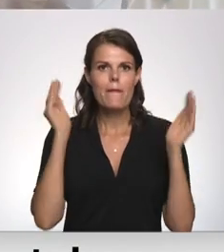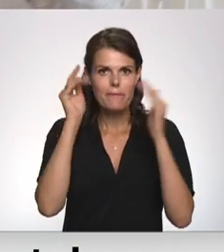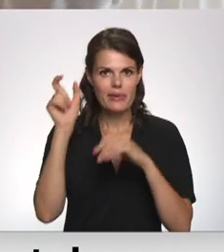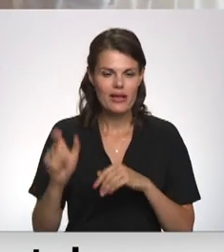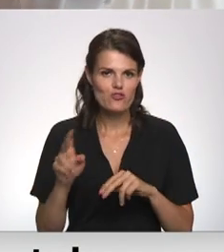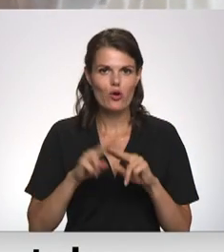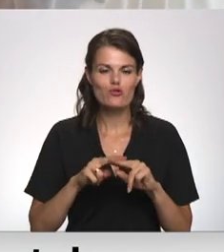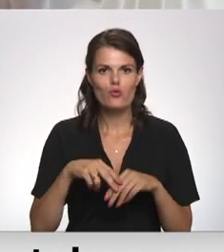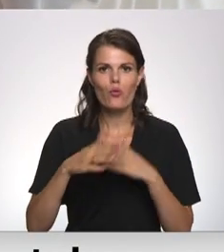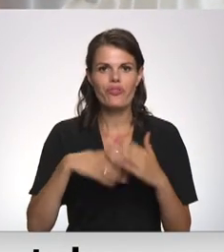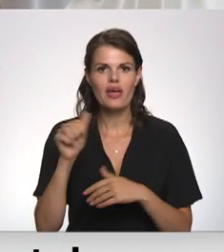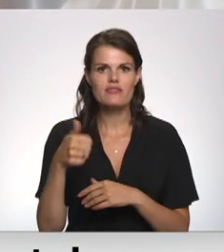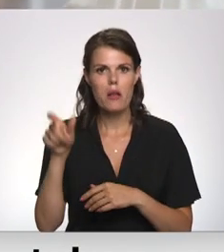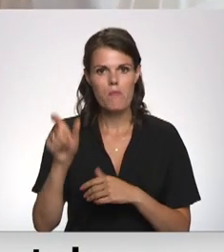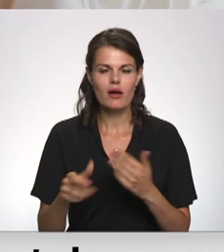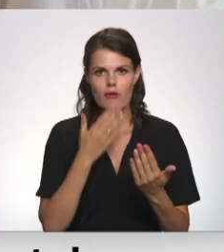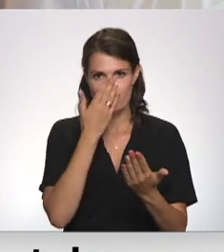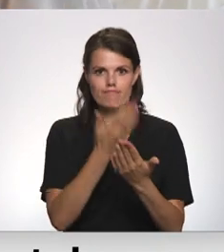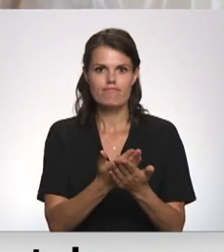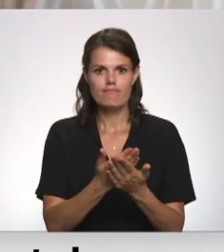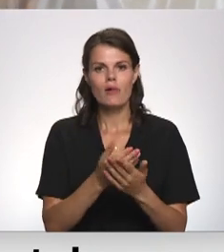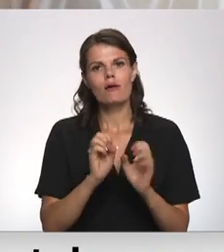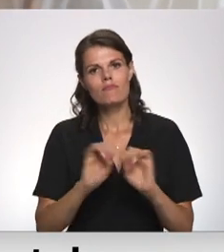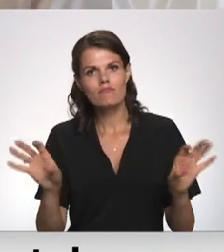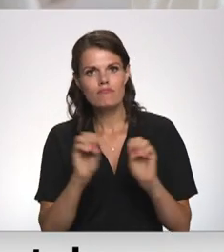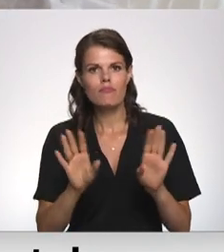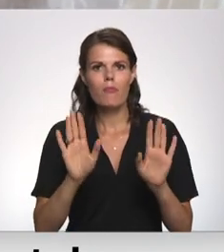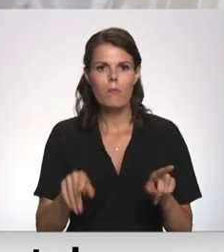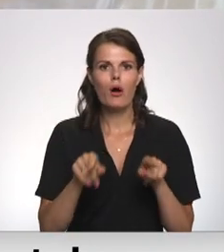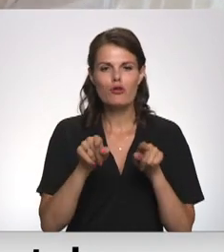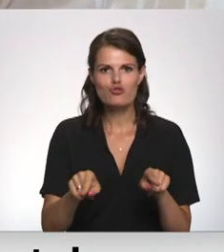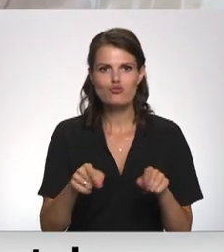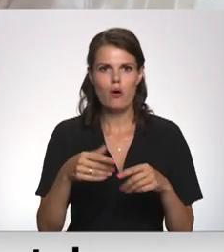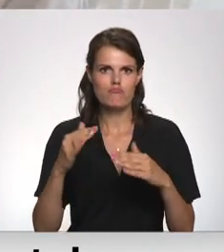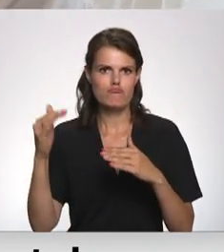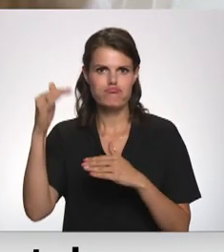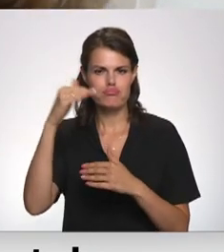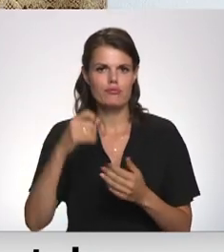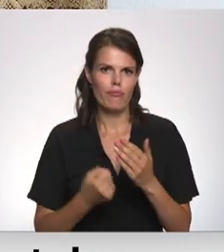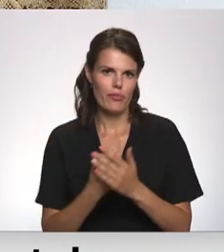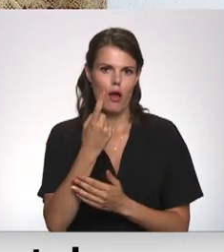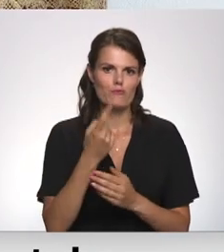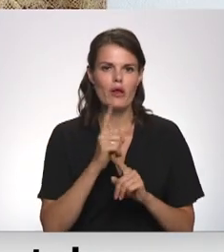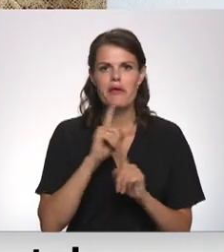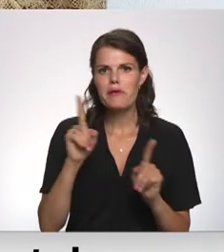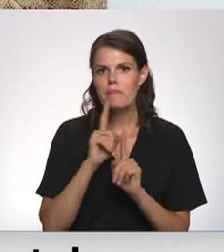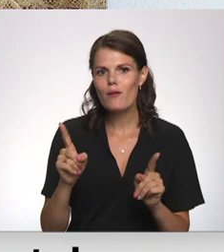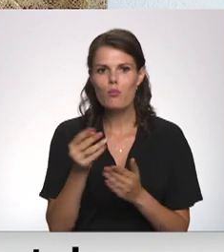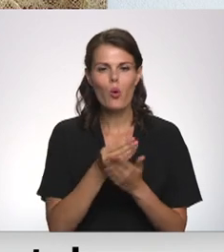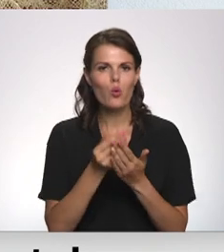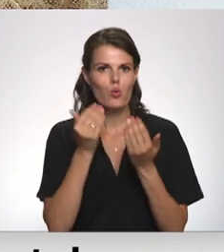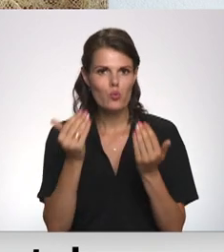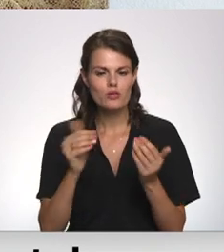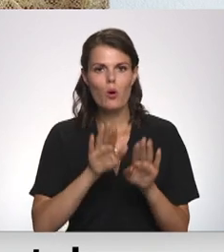Andris Vasiļevskis uzskatāmi papildina savu stāstu par kolekcijas tapšanu, īpatnībām un nozīmi. Aizputes muzejā